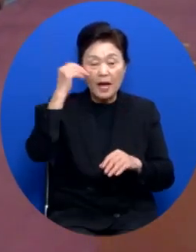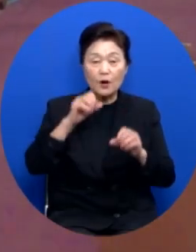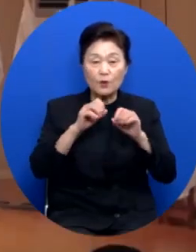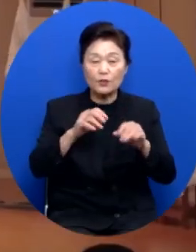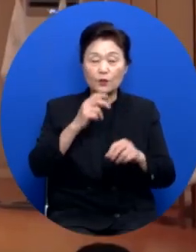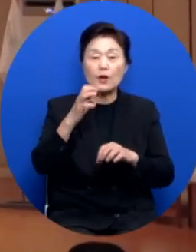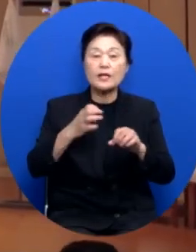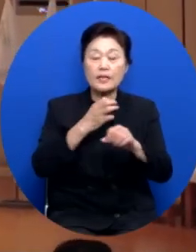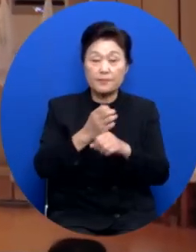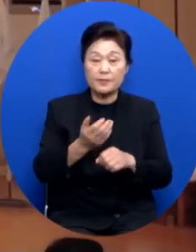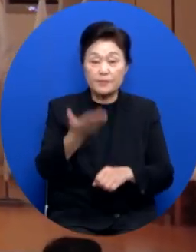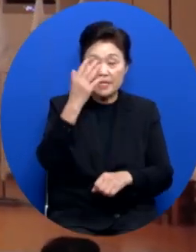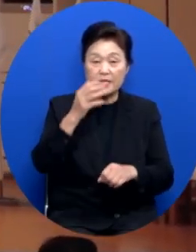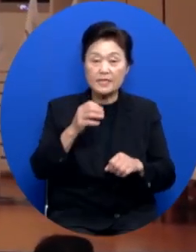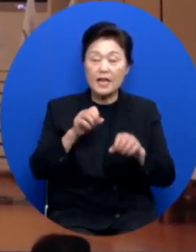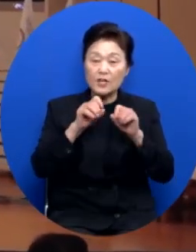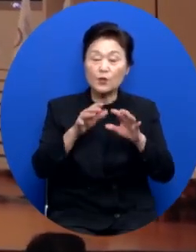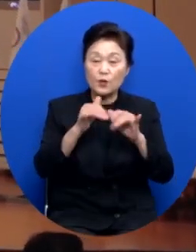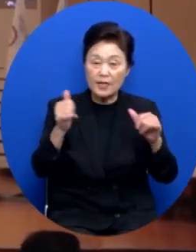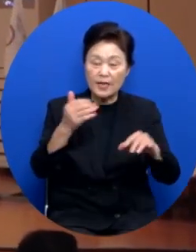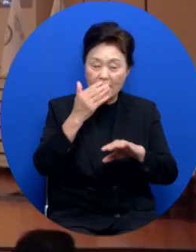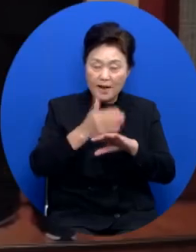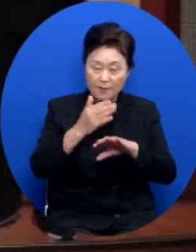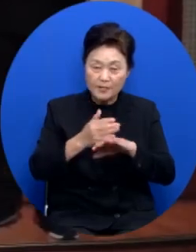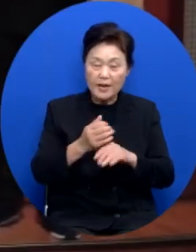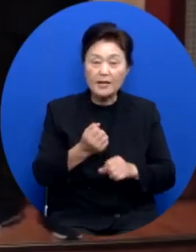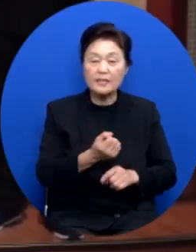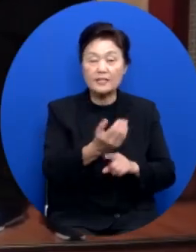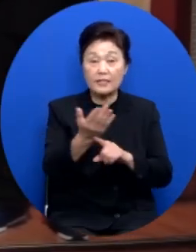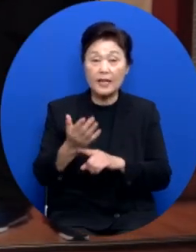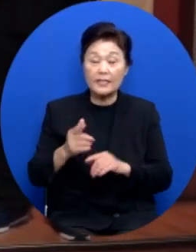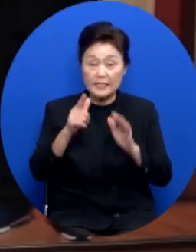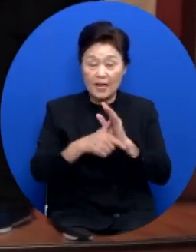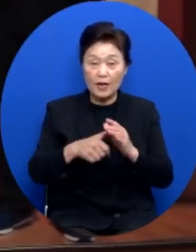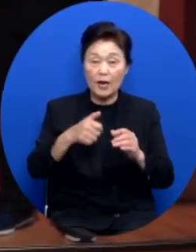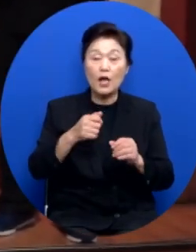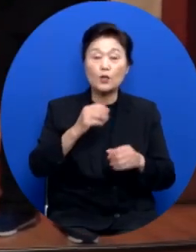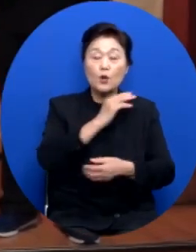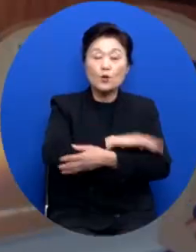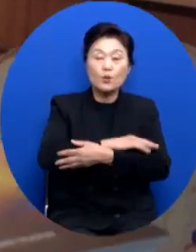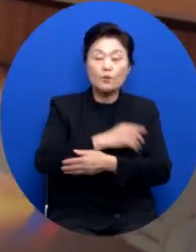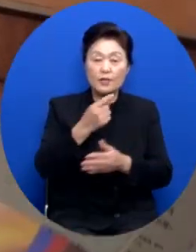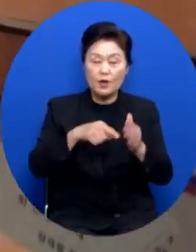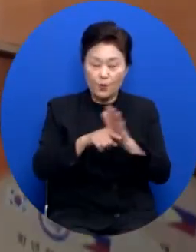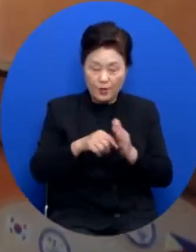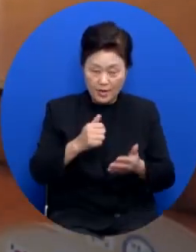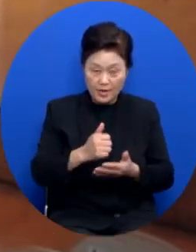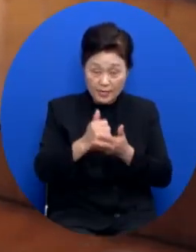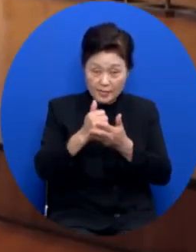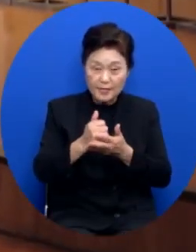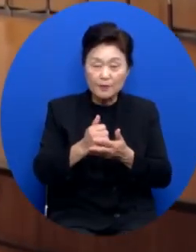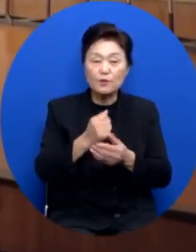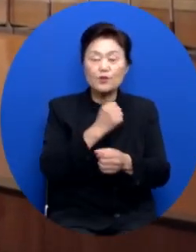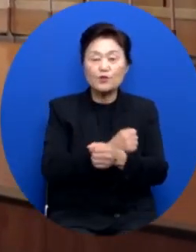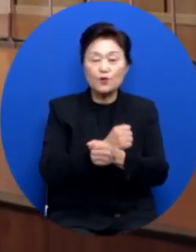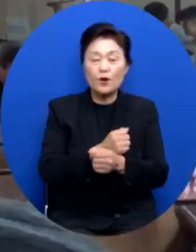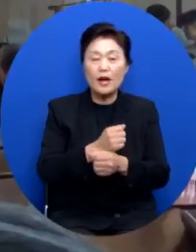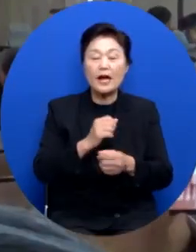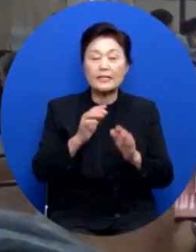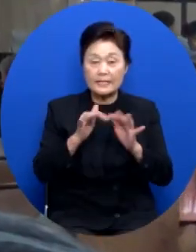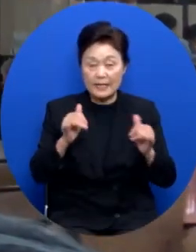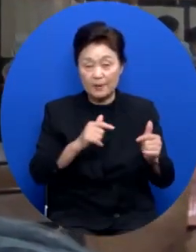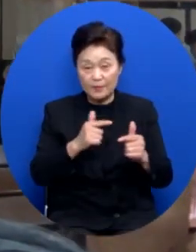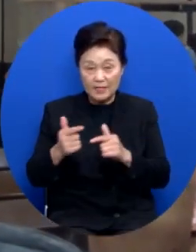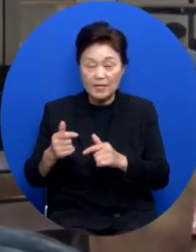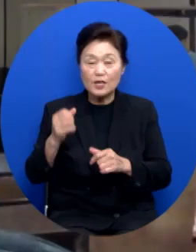이상의 선임 선교사들에게 감사를 전하는 시간과 50년 희년사 출판을 위해 섬김을 실천한 분들의 편찬사,